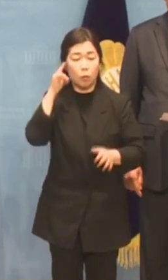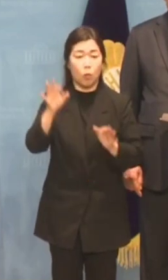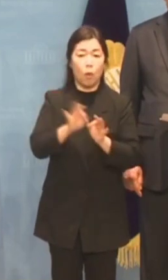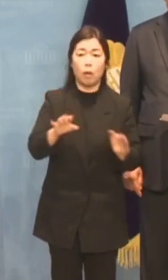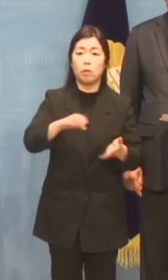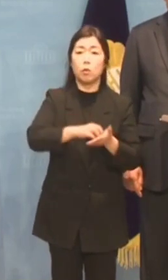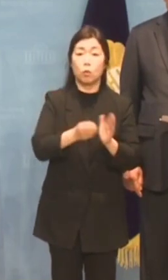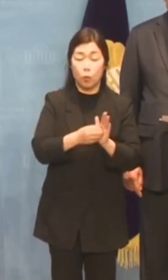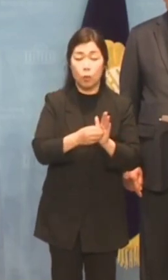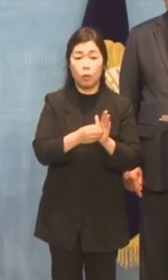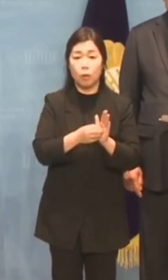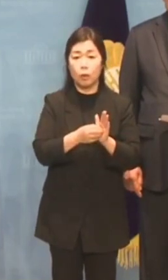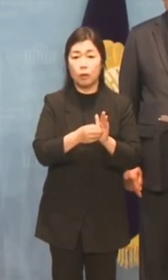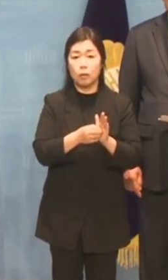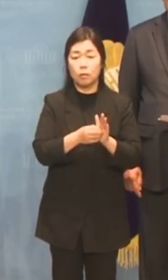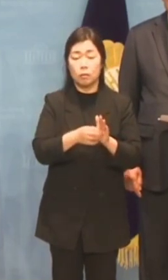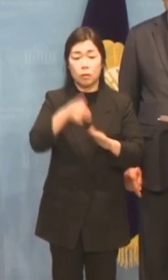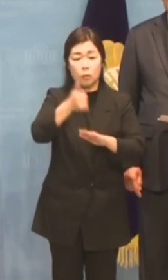의구심을 표명한